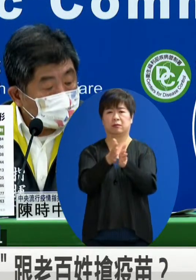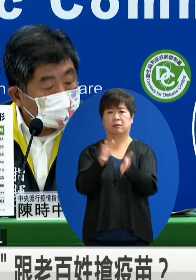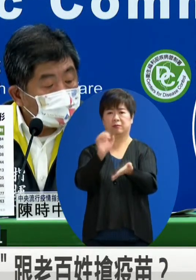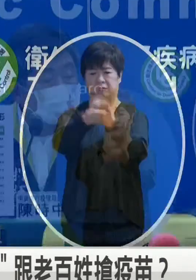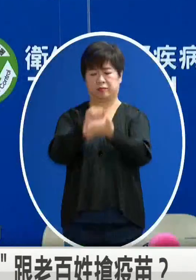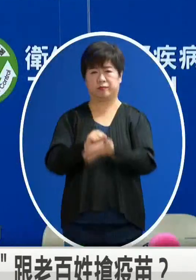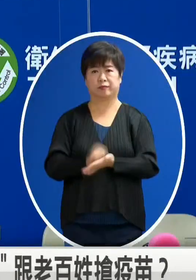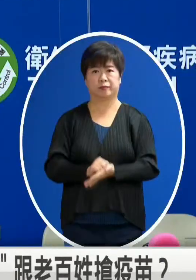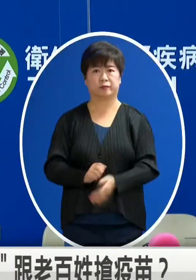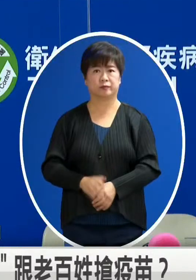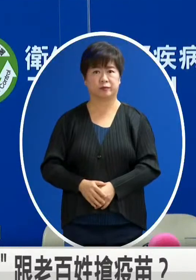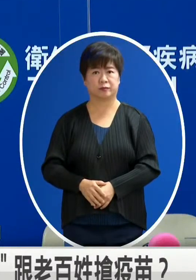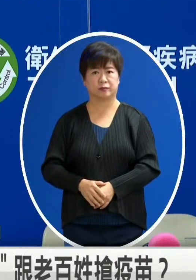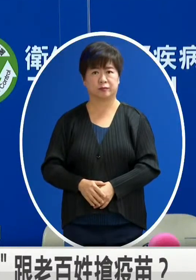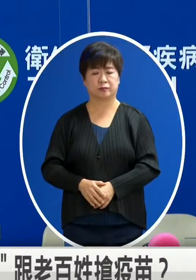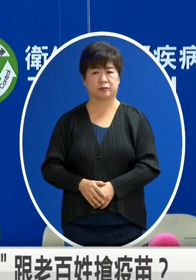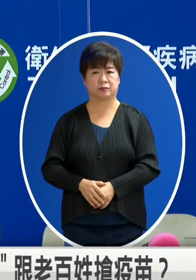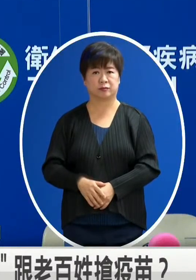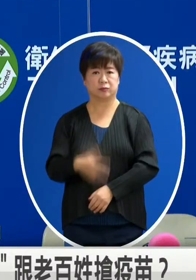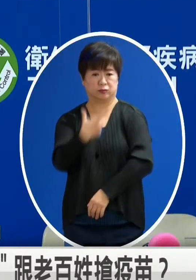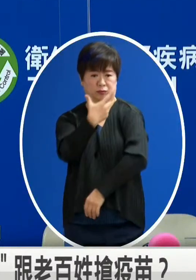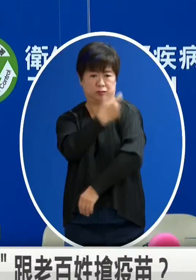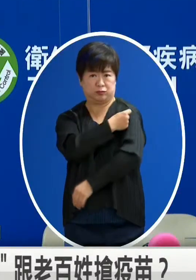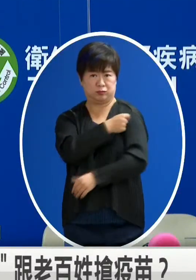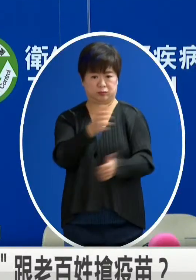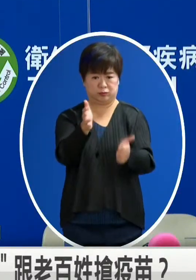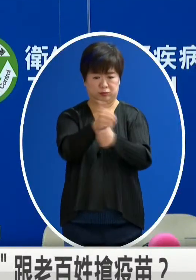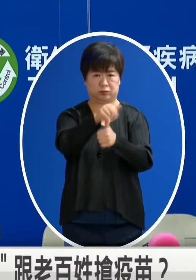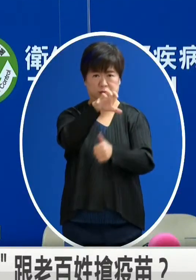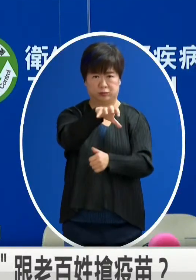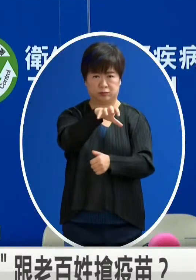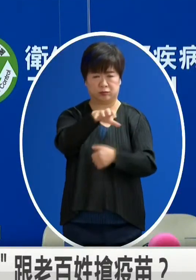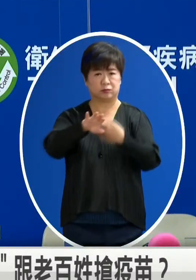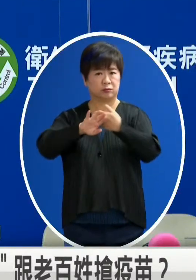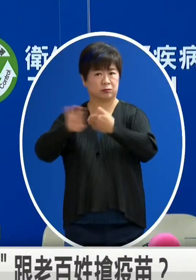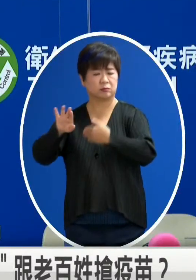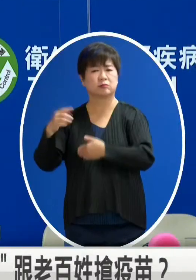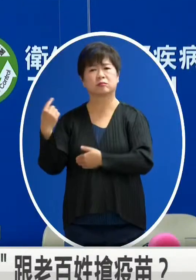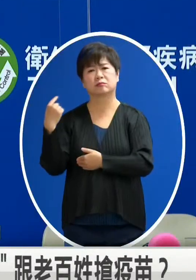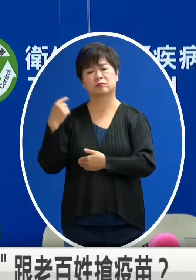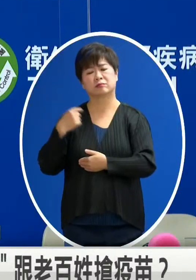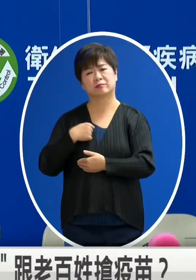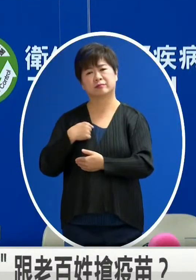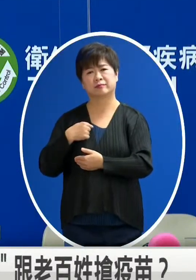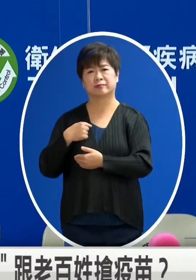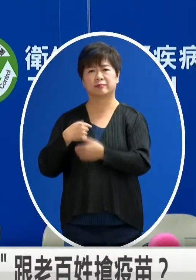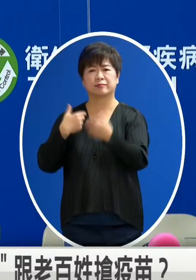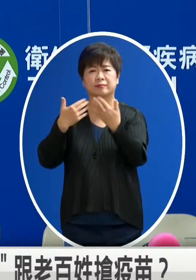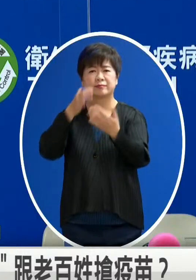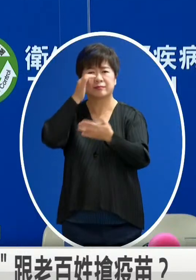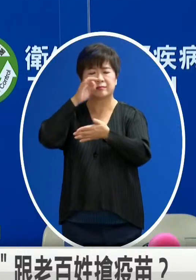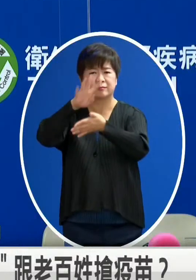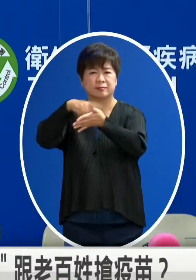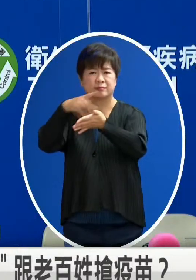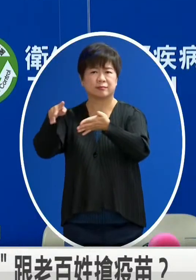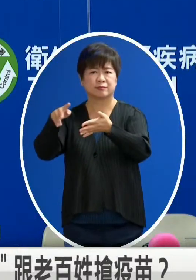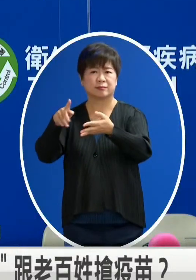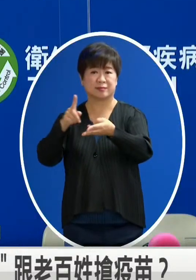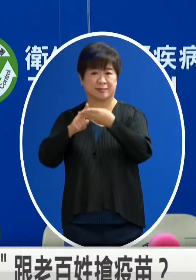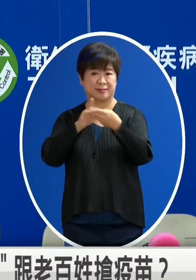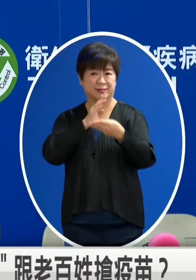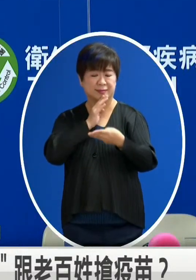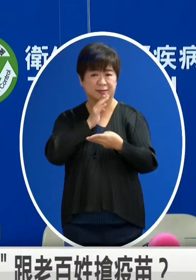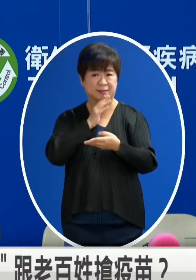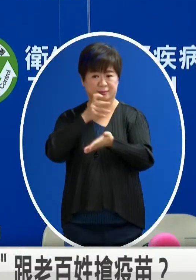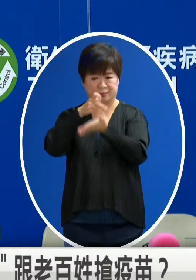来。所以在这边是由注射的平台，而这个另外一个昨天跟他或现在这个表，就主要是